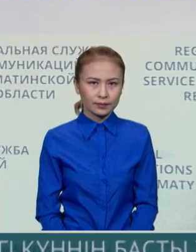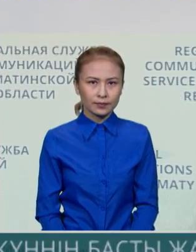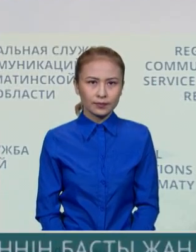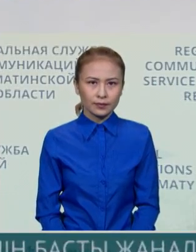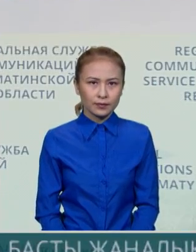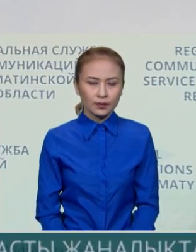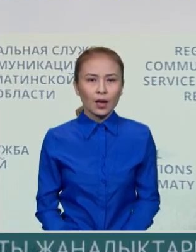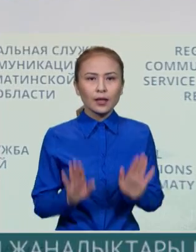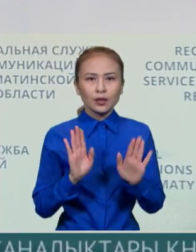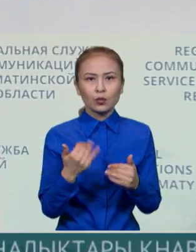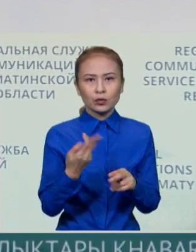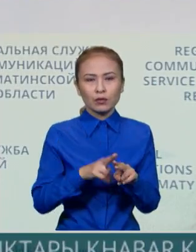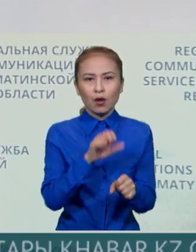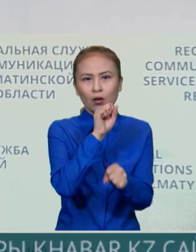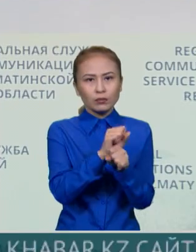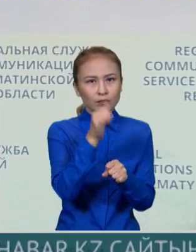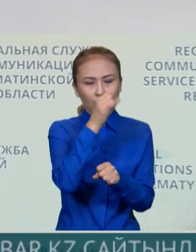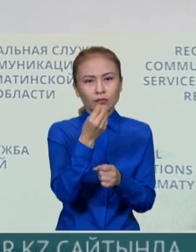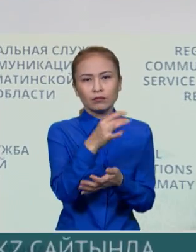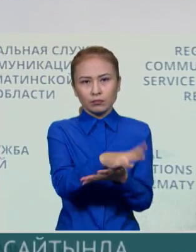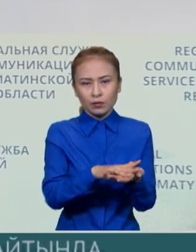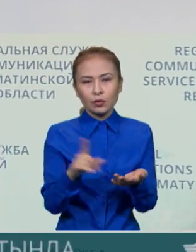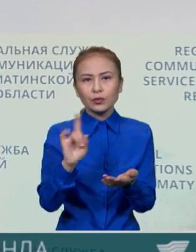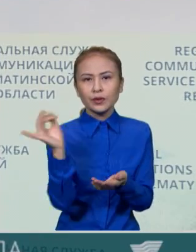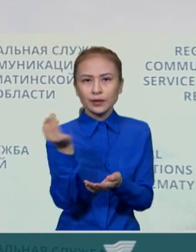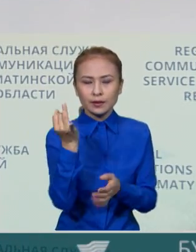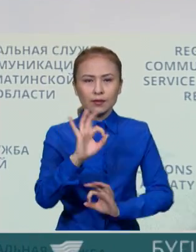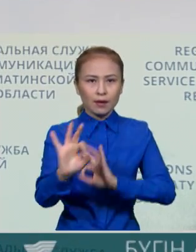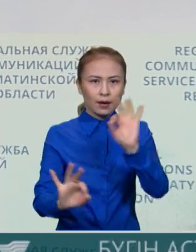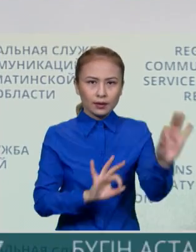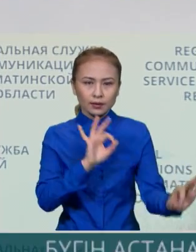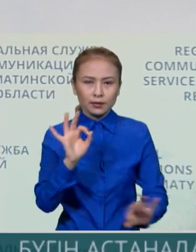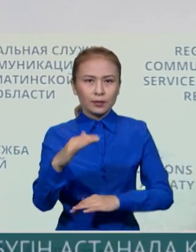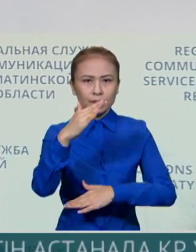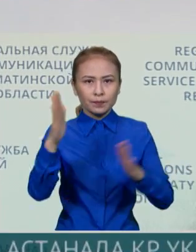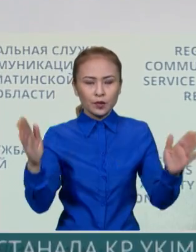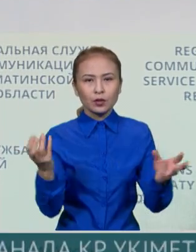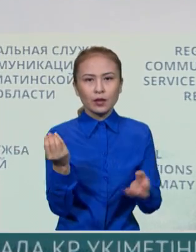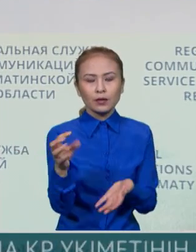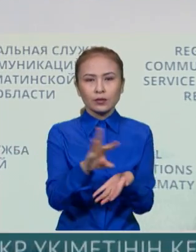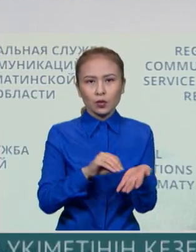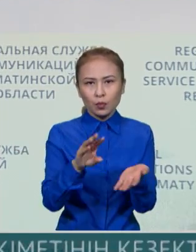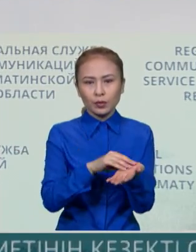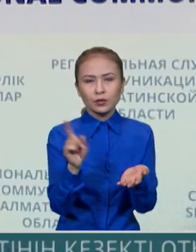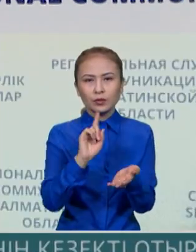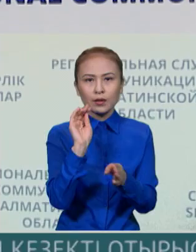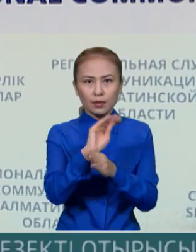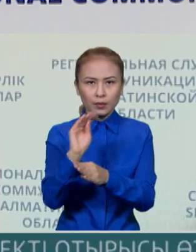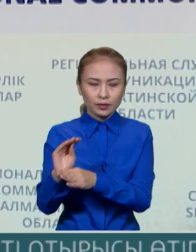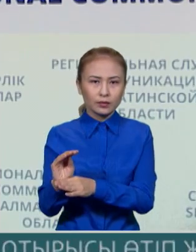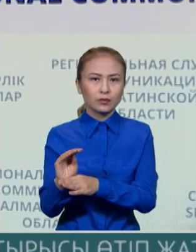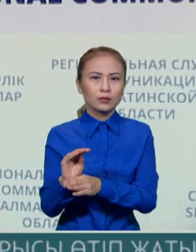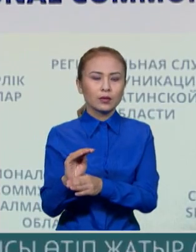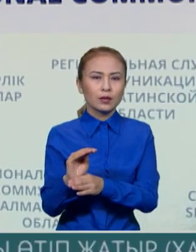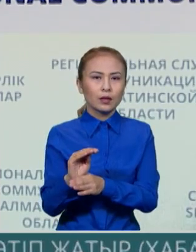Тек осы неде тоқталмай, бұл картаны әрі қызықтырақ, әрі жаңағындай тағы да нысандар қосып, картада